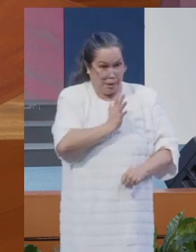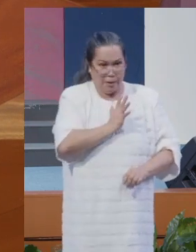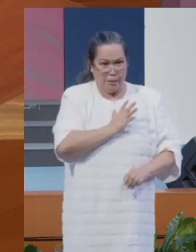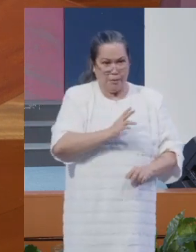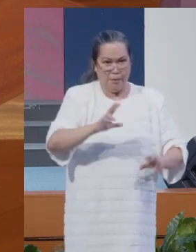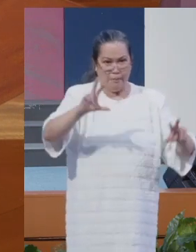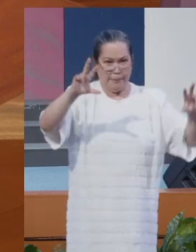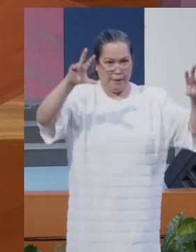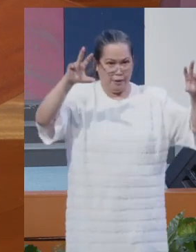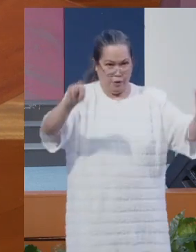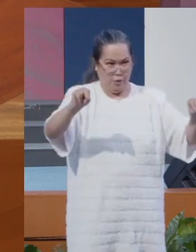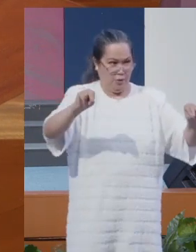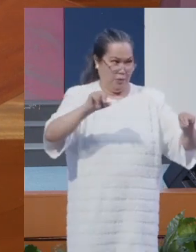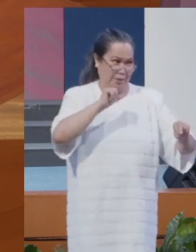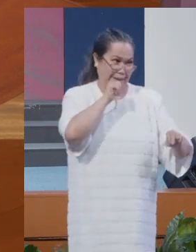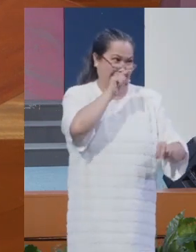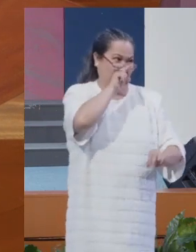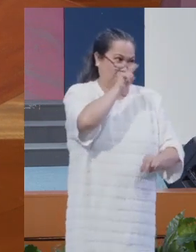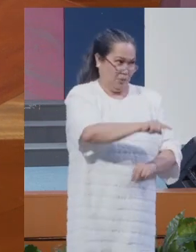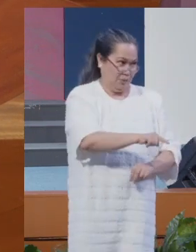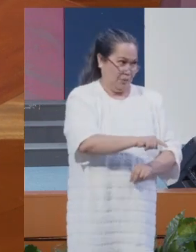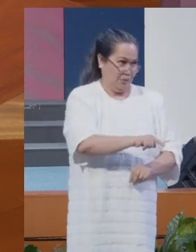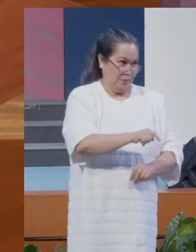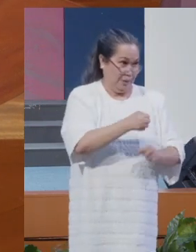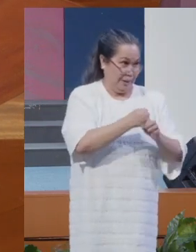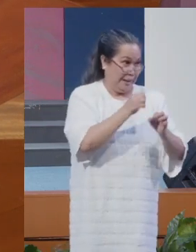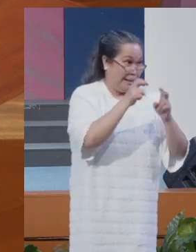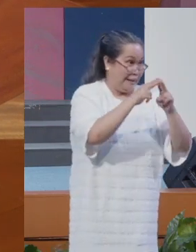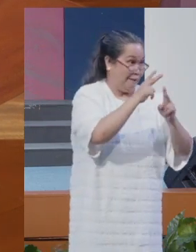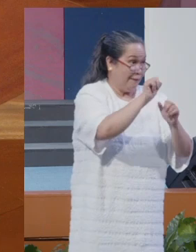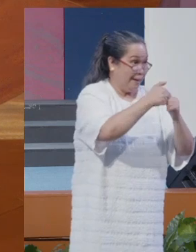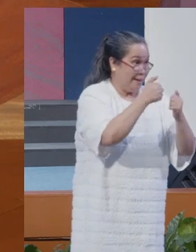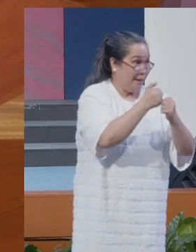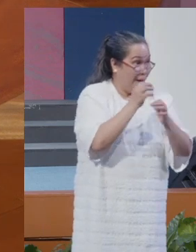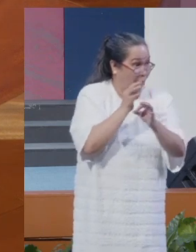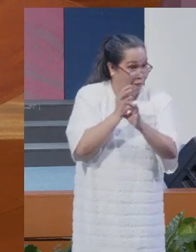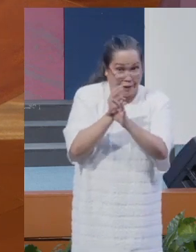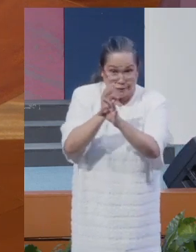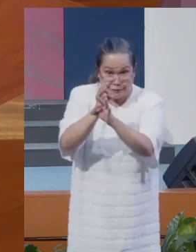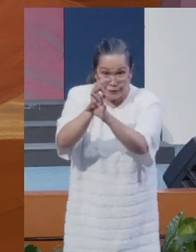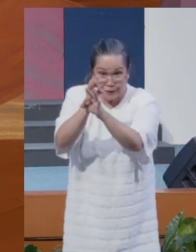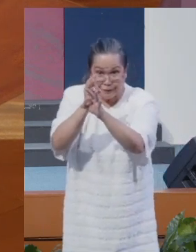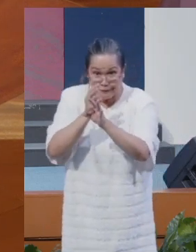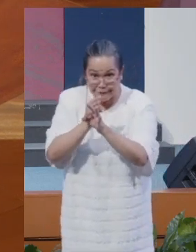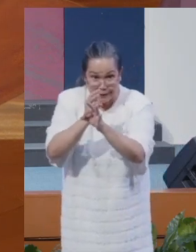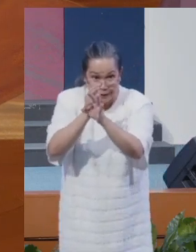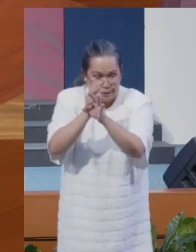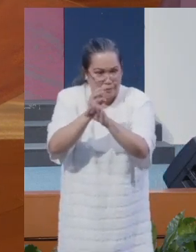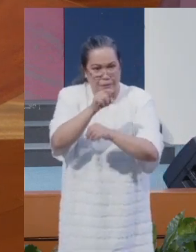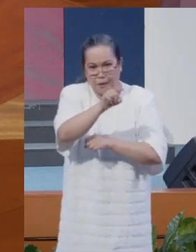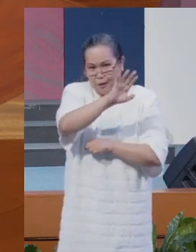ganong kakayahan. Kahit na anong gawin nating pagsunod sa makataong relihiyon, hindi po tayo makararating sa